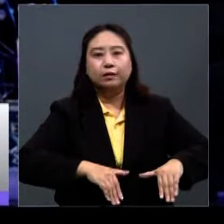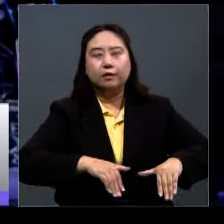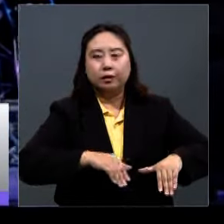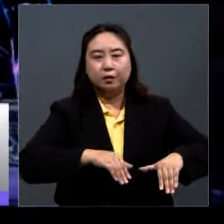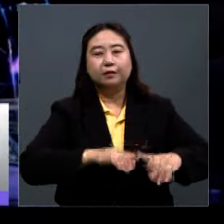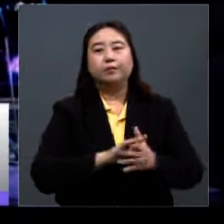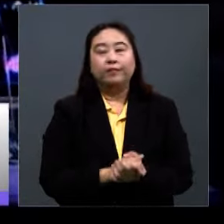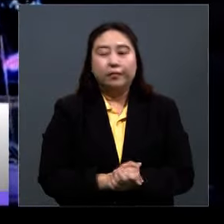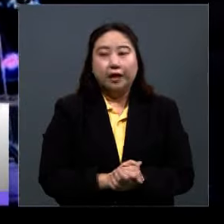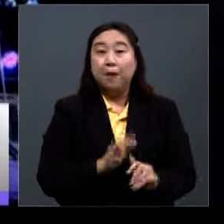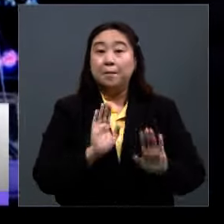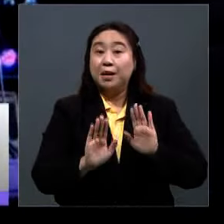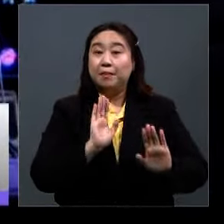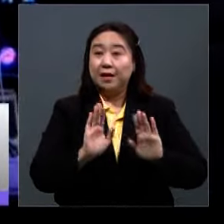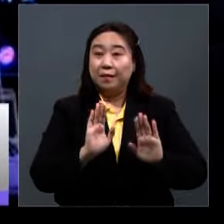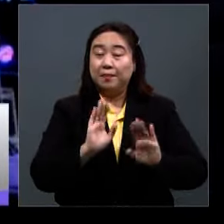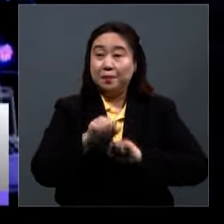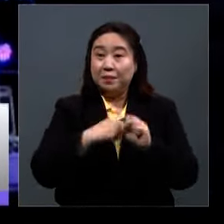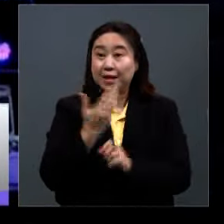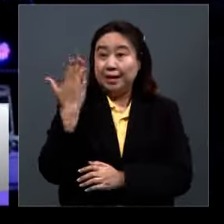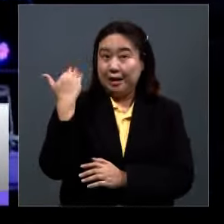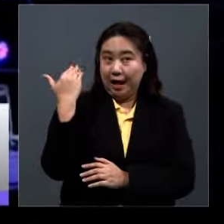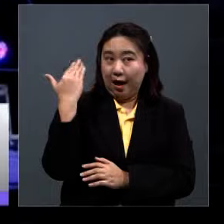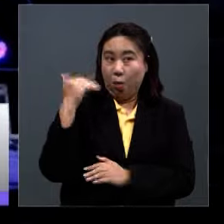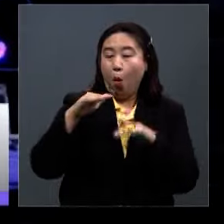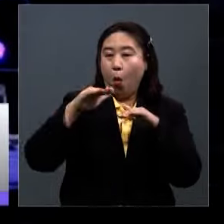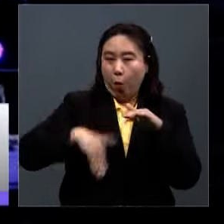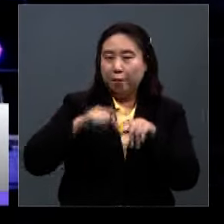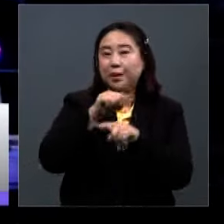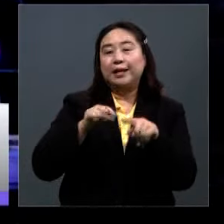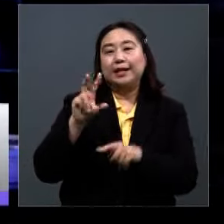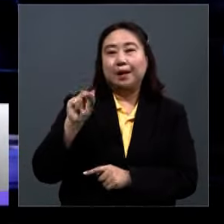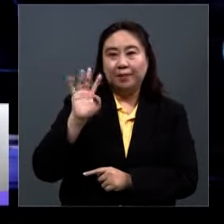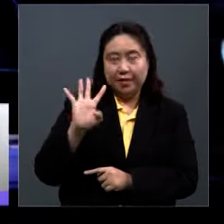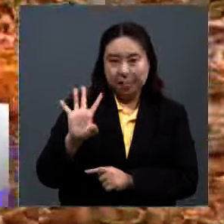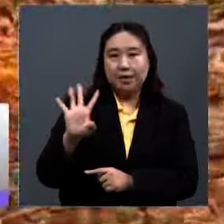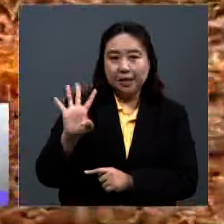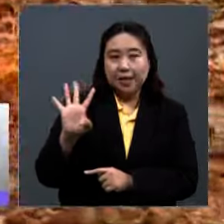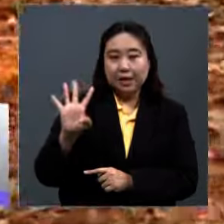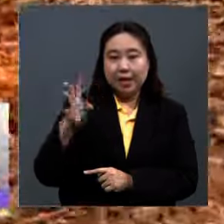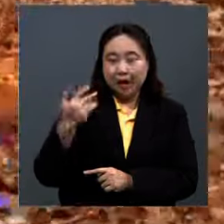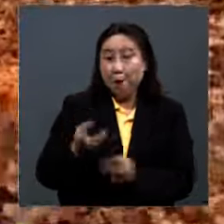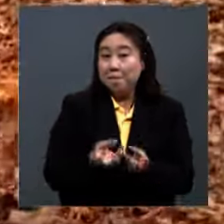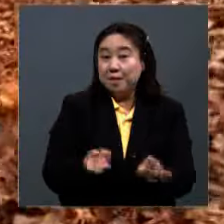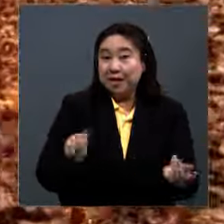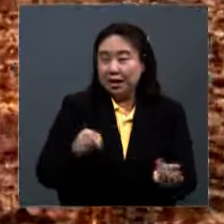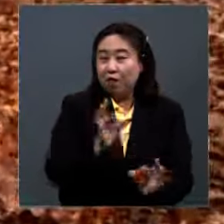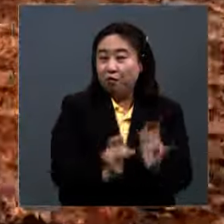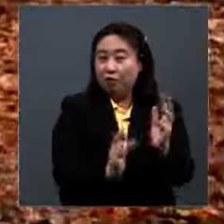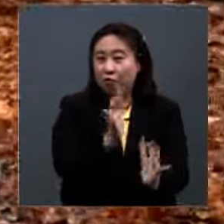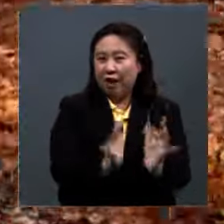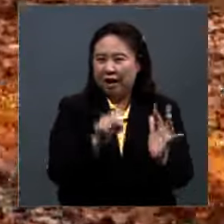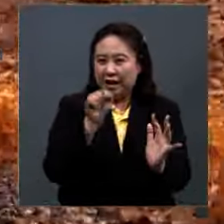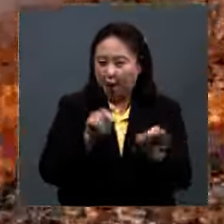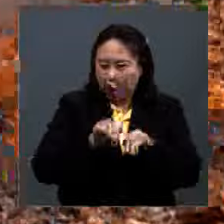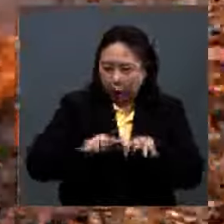4,457 จุดค่ะเมื่อเทียบกับช่วงเดียวกันกับปีที่แล้วลดลง 34% รวมถึงลดพื้นที่ที่ถูกไฟไหม้จนได้รับความเสียหายมาก